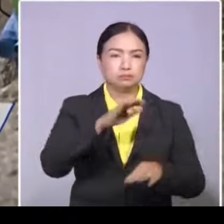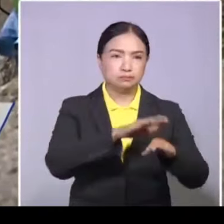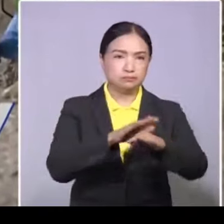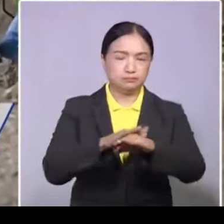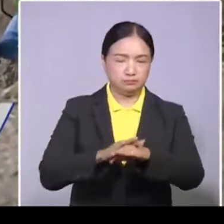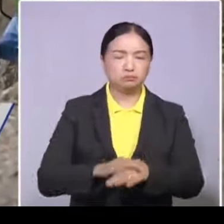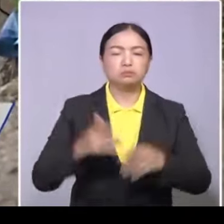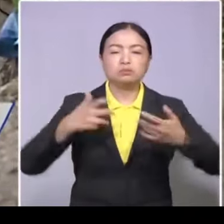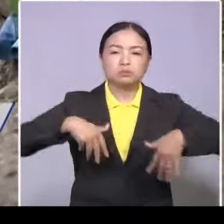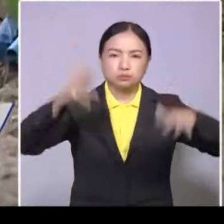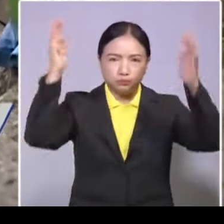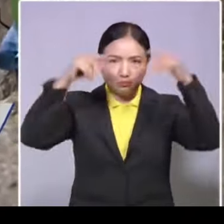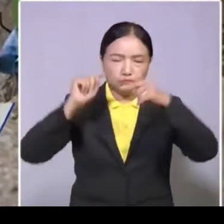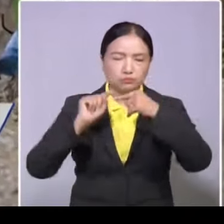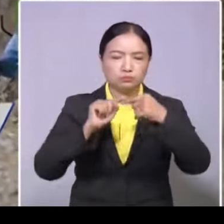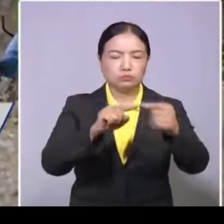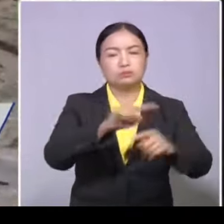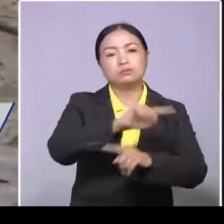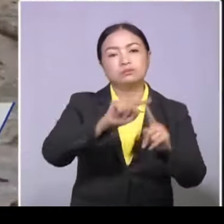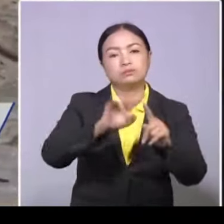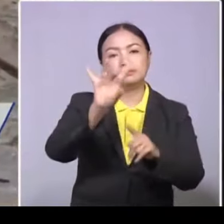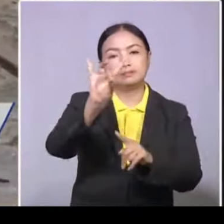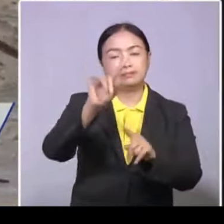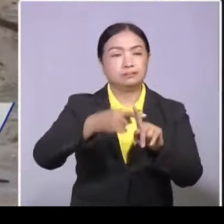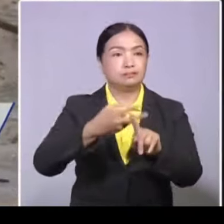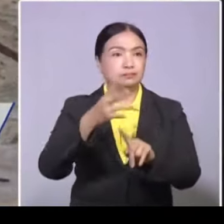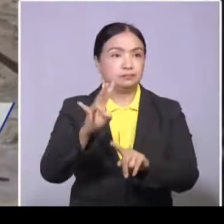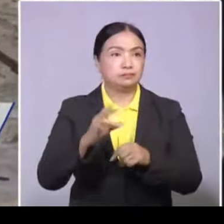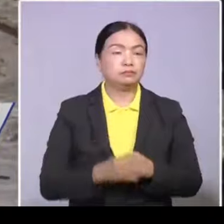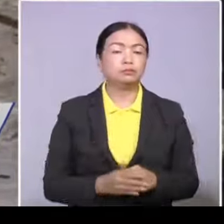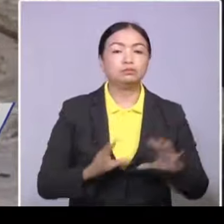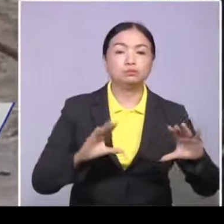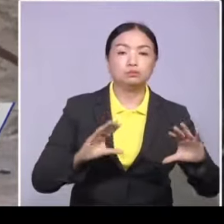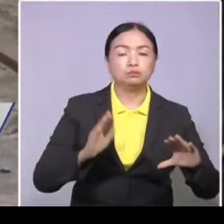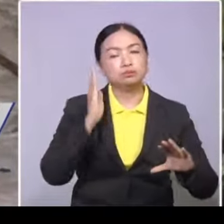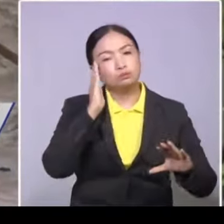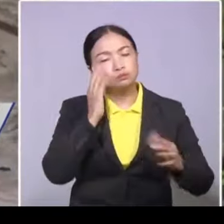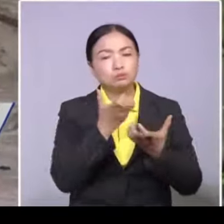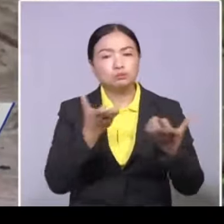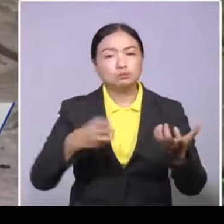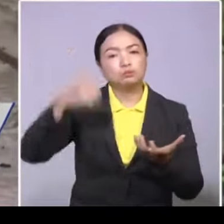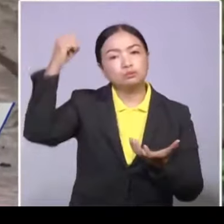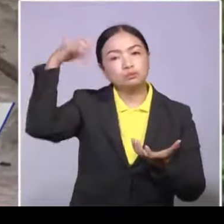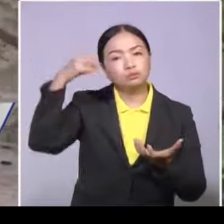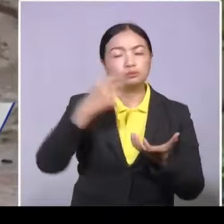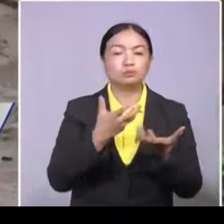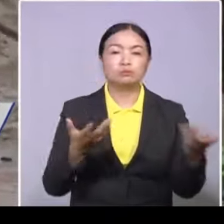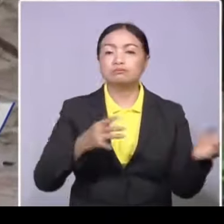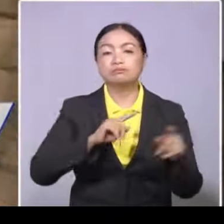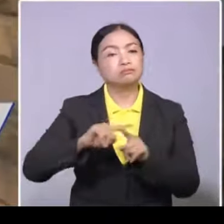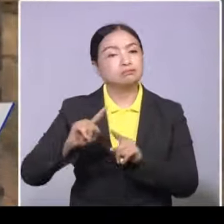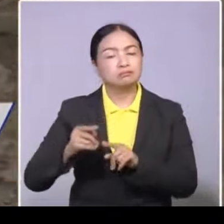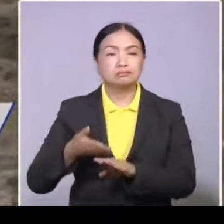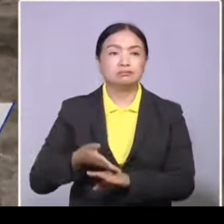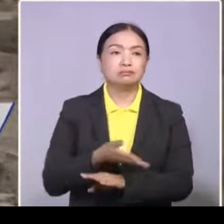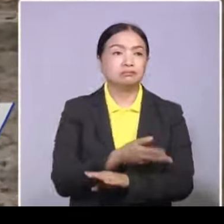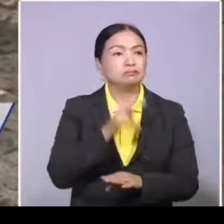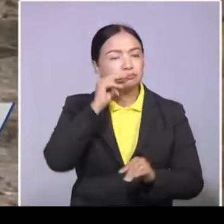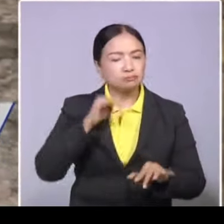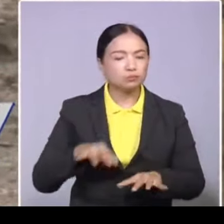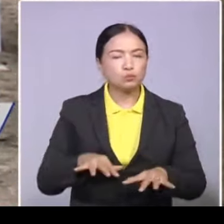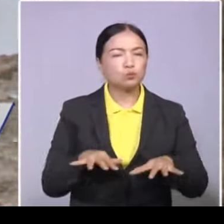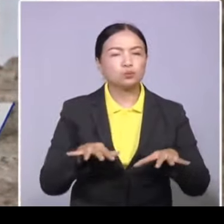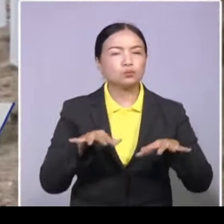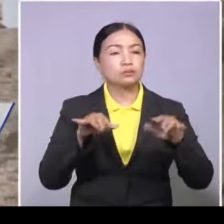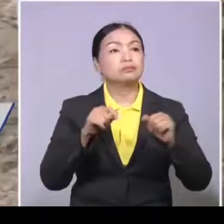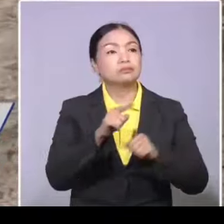งวันที่8กรกฎาคมนี้ค่ะส่วนพวกเฟอร์นิเจอร์เครื่องนอนเครื่องใช้ไฟฟ้าทรัพย์สินอื่นๆเนี่ยที่ก่อนหน้านี้จมอยู่ใต้น้ำนะ